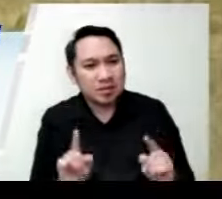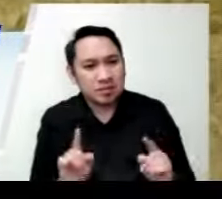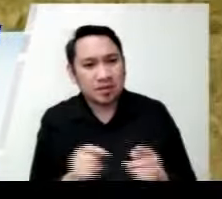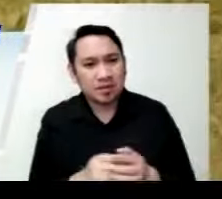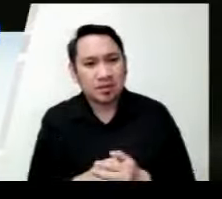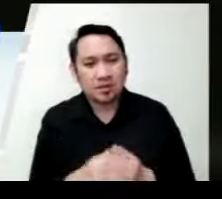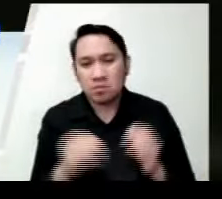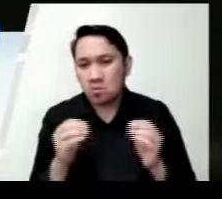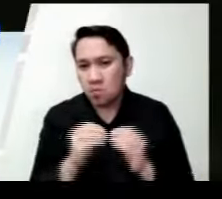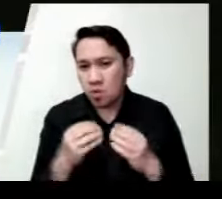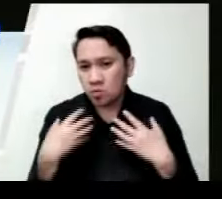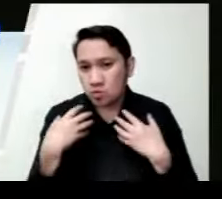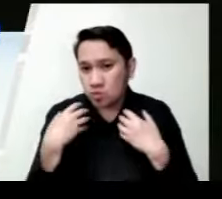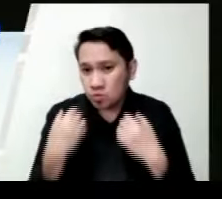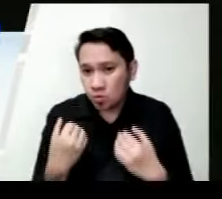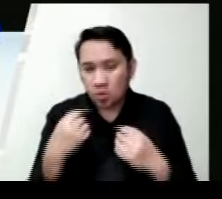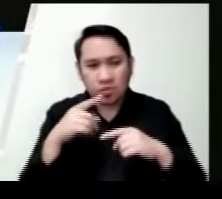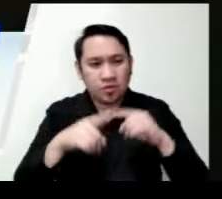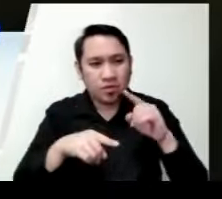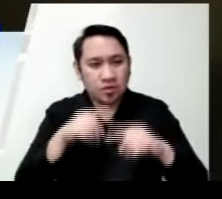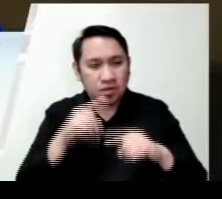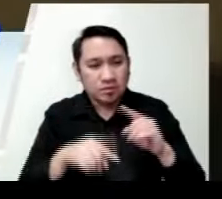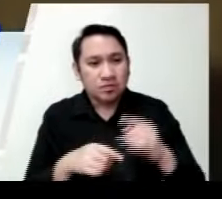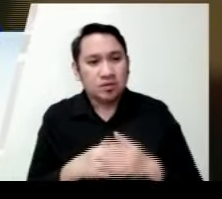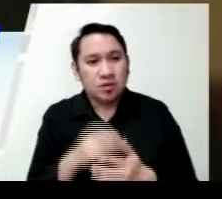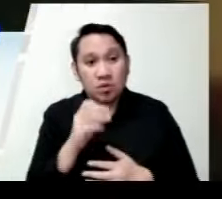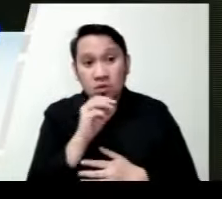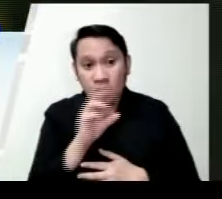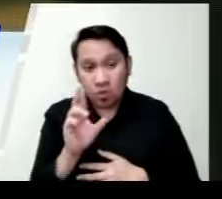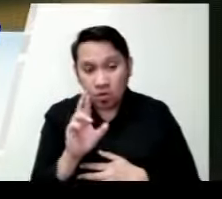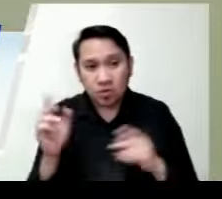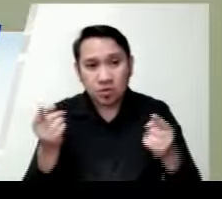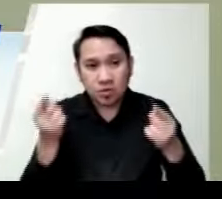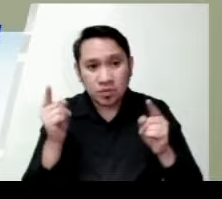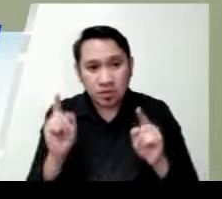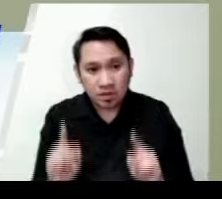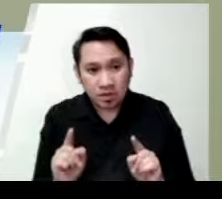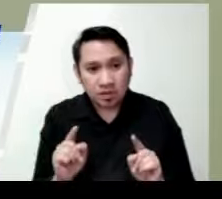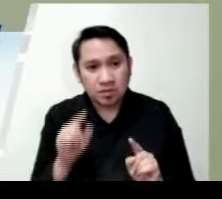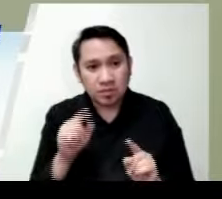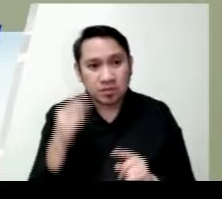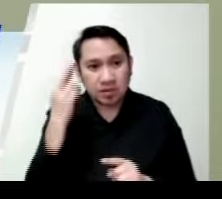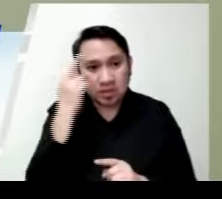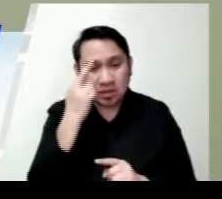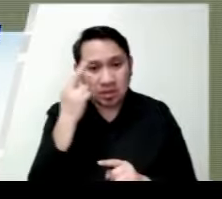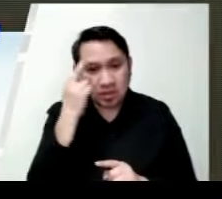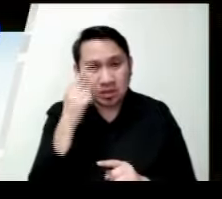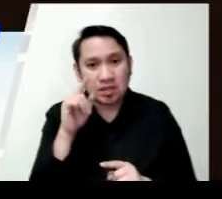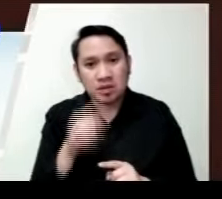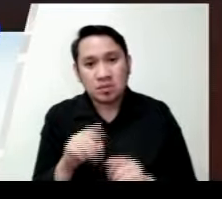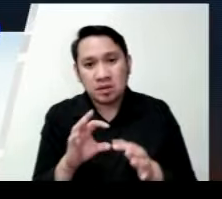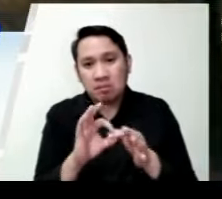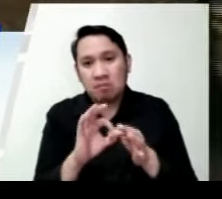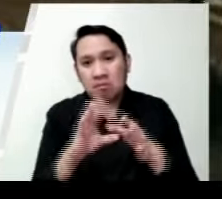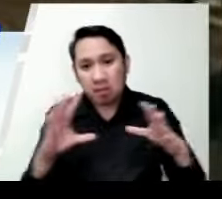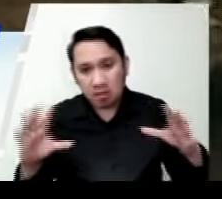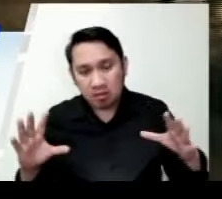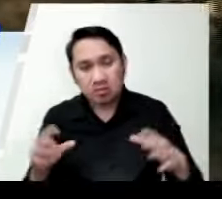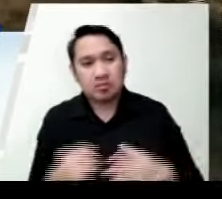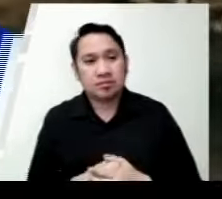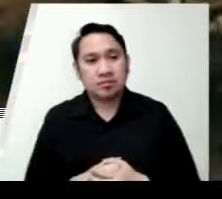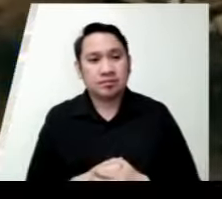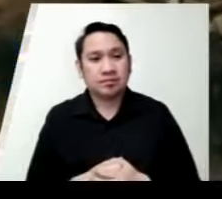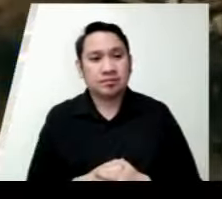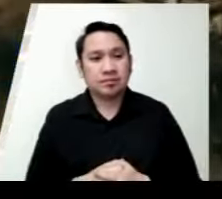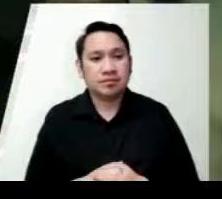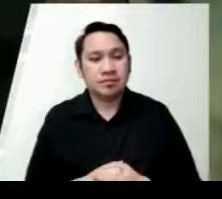ng kanilang friendship at samahan or ito ba ay magiging dahilan para mabuwag ang kanilang pagsasama.